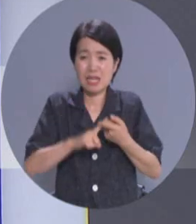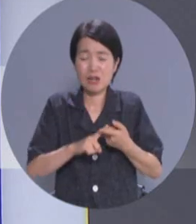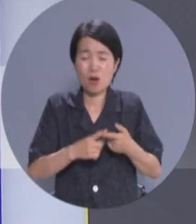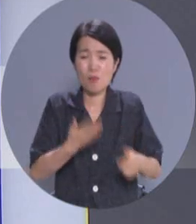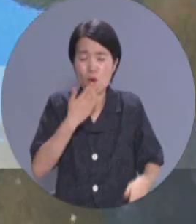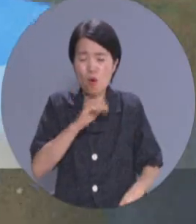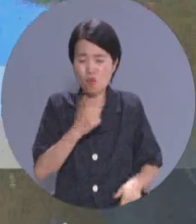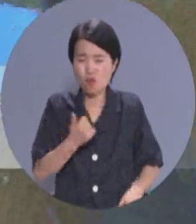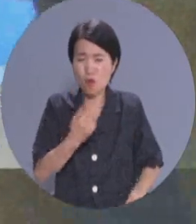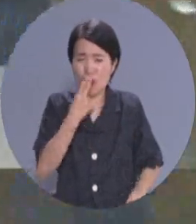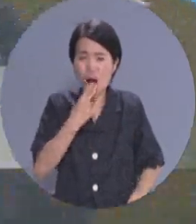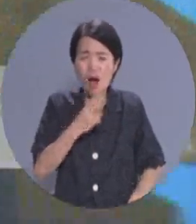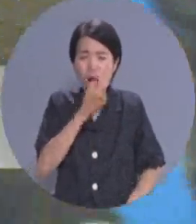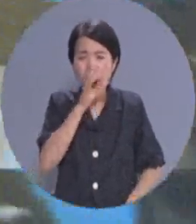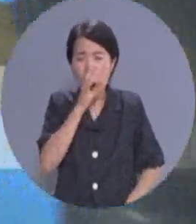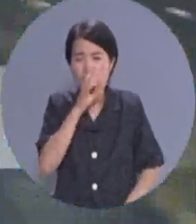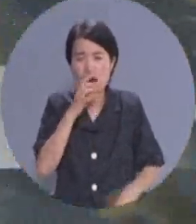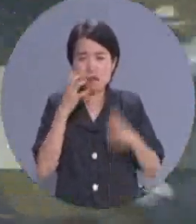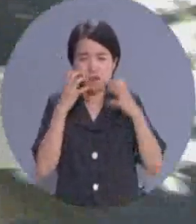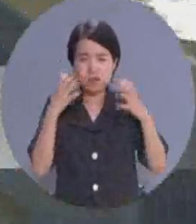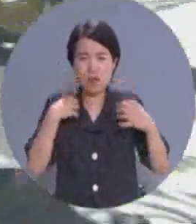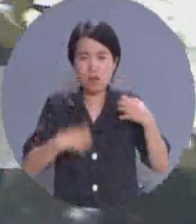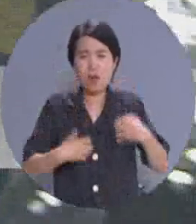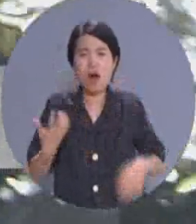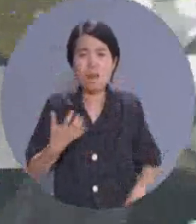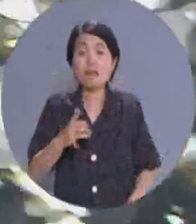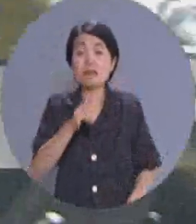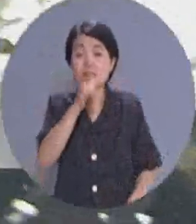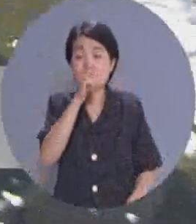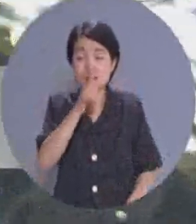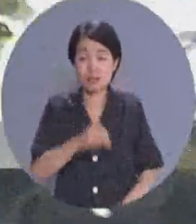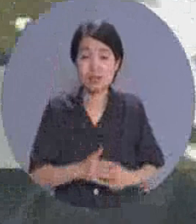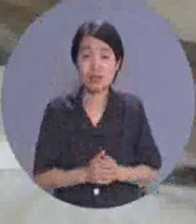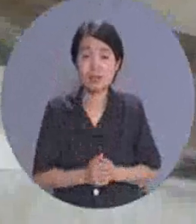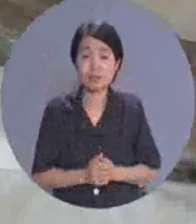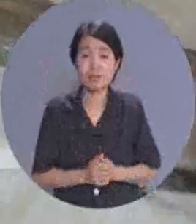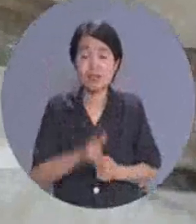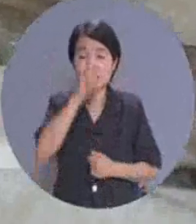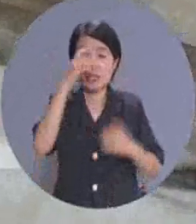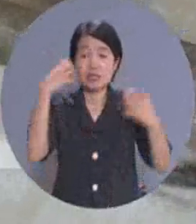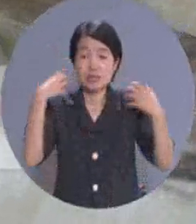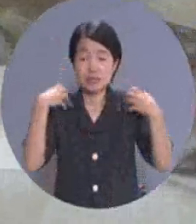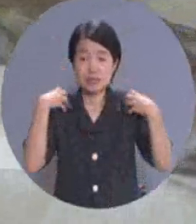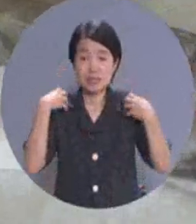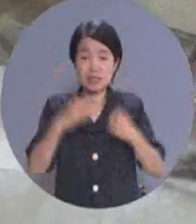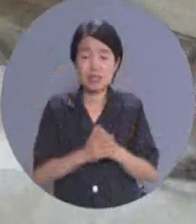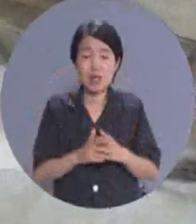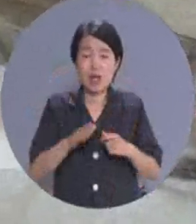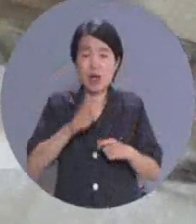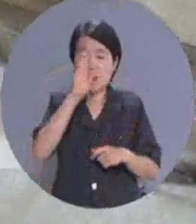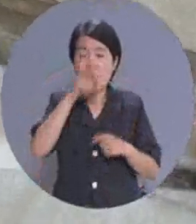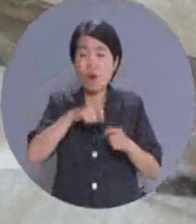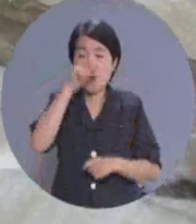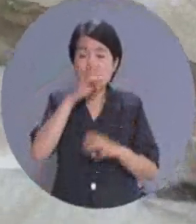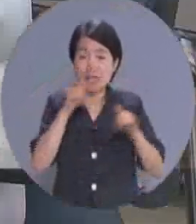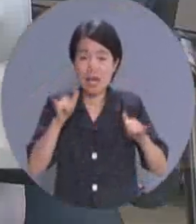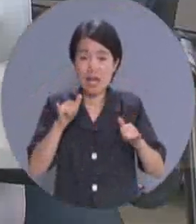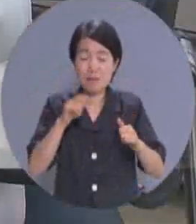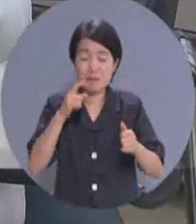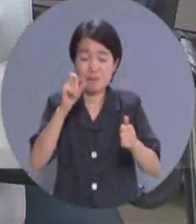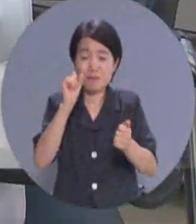뒤 호흡곤란과 부종 등의 증상을 보인 것으로 확인됐습니다 보건당국은 기저질환이 있을 경우